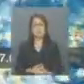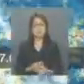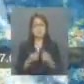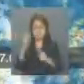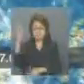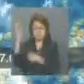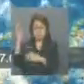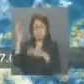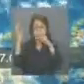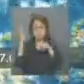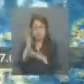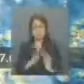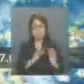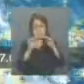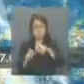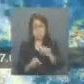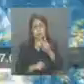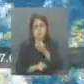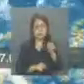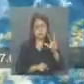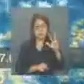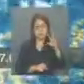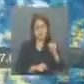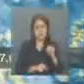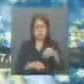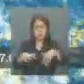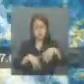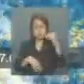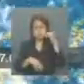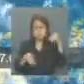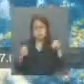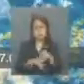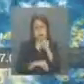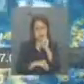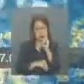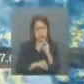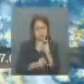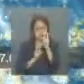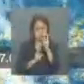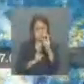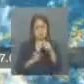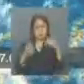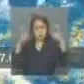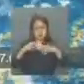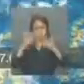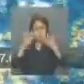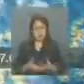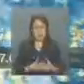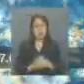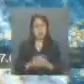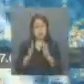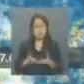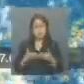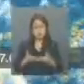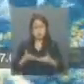นั้นทะเลมีคลื่นสูง 2-3 เมตรขอให้ประชาชนในบริเวณดังกล่าวระมัดระวังอันตรายจากสภาวะฝนที่ตกหนักและขอให้ชาวเรือเดินเรือด้วย